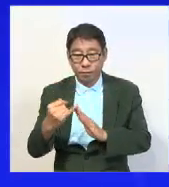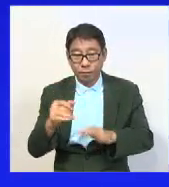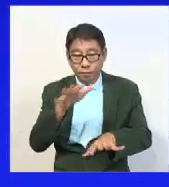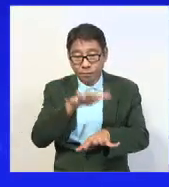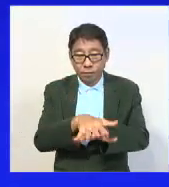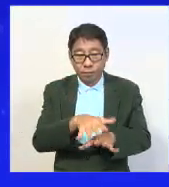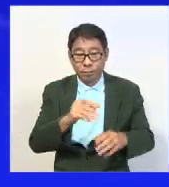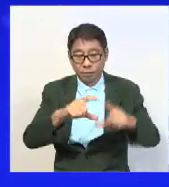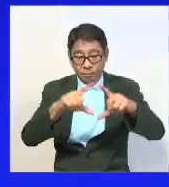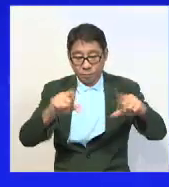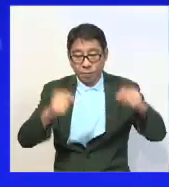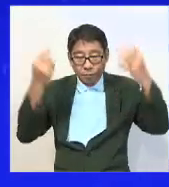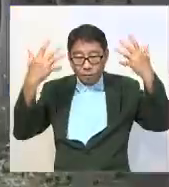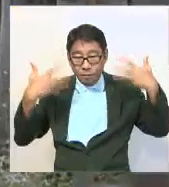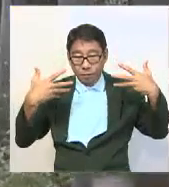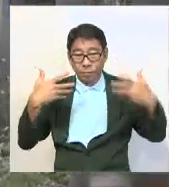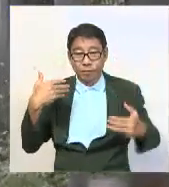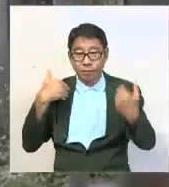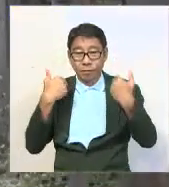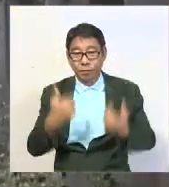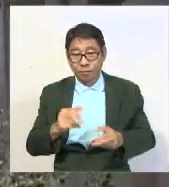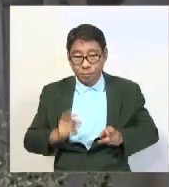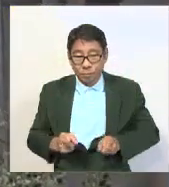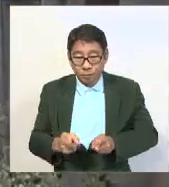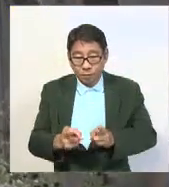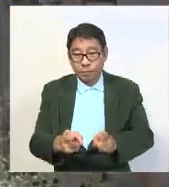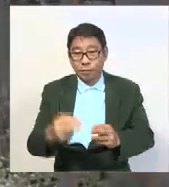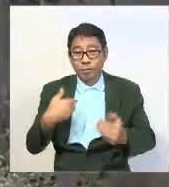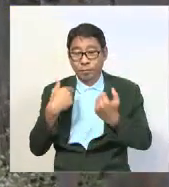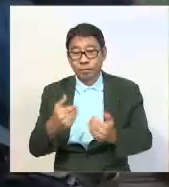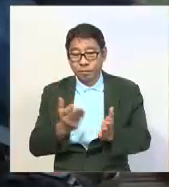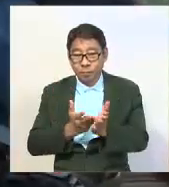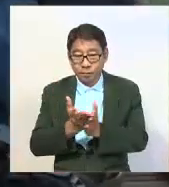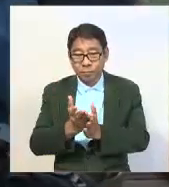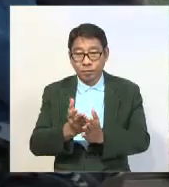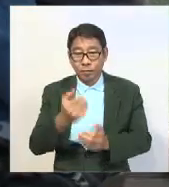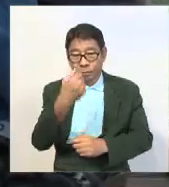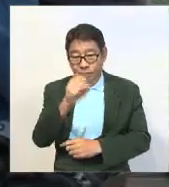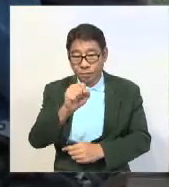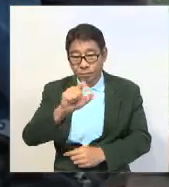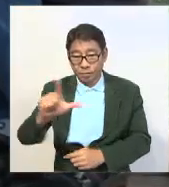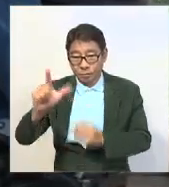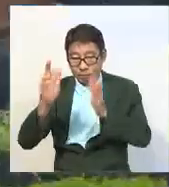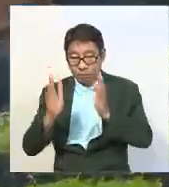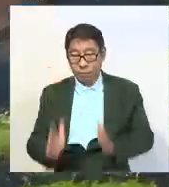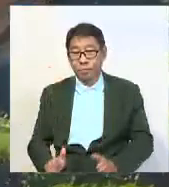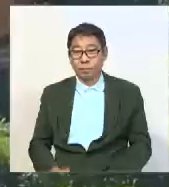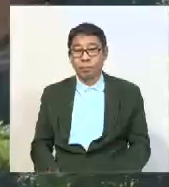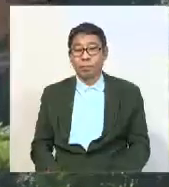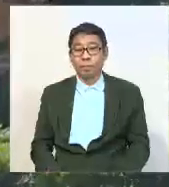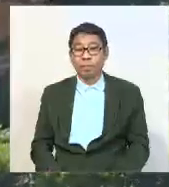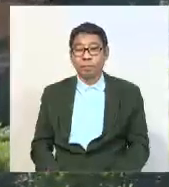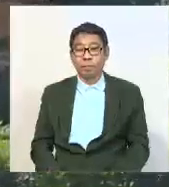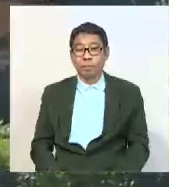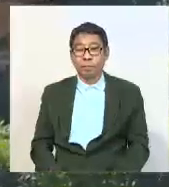ำกับจังหวัดในบัตรประชาชนและต้องรีบหน่อยนะคะเพราะว่าให้สิทธิ์เฉพาะ10ล้านคนแรกเท่านั้น